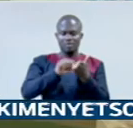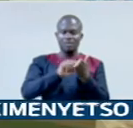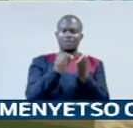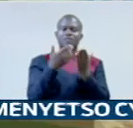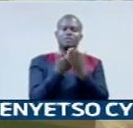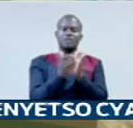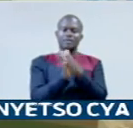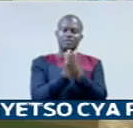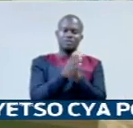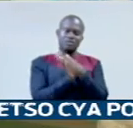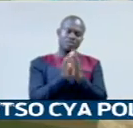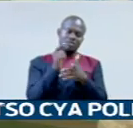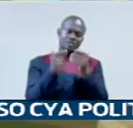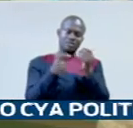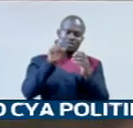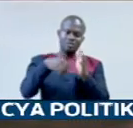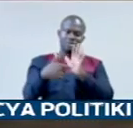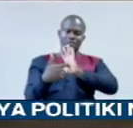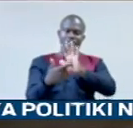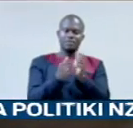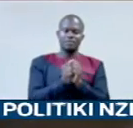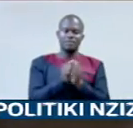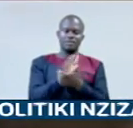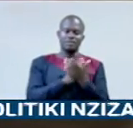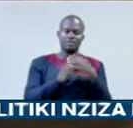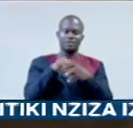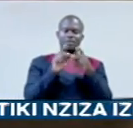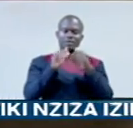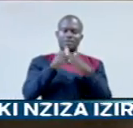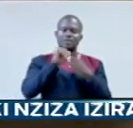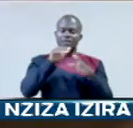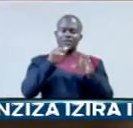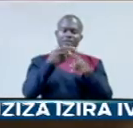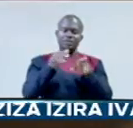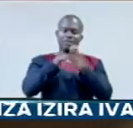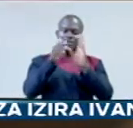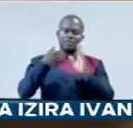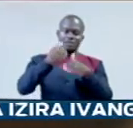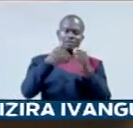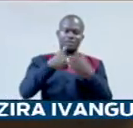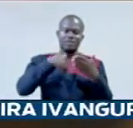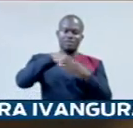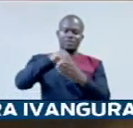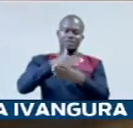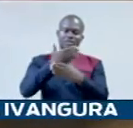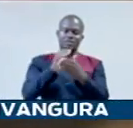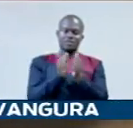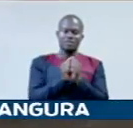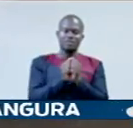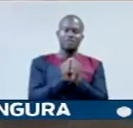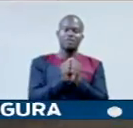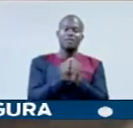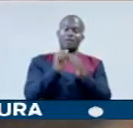historique ibyo bintu byakagombye kuba bigaragara hari amwe mu baturage batakira abanyamuryango bayo ariko bafitemo imigabane